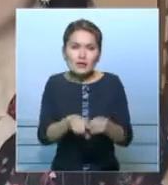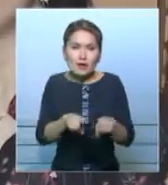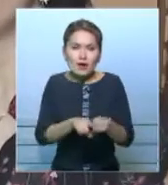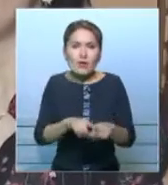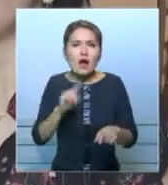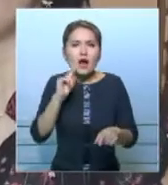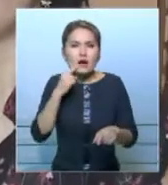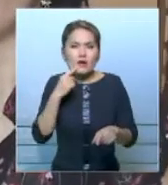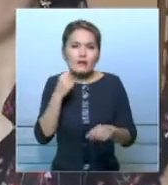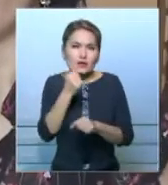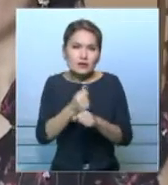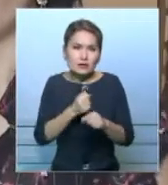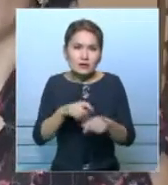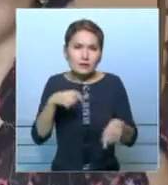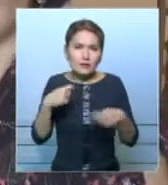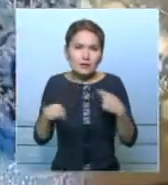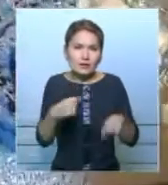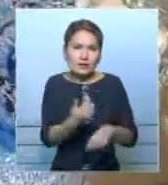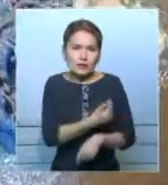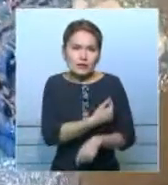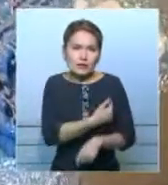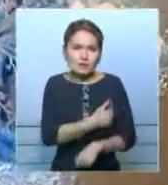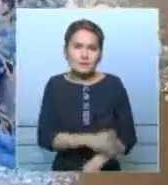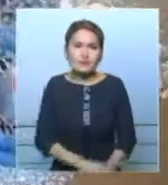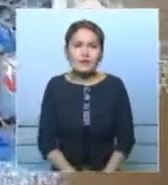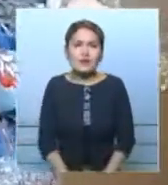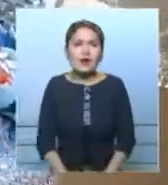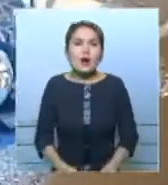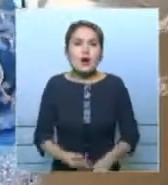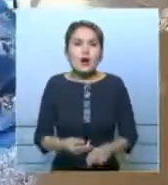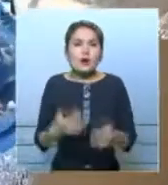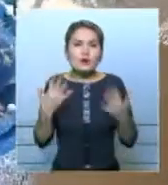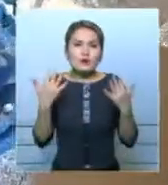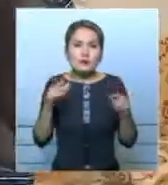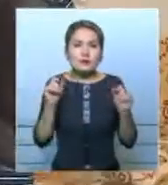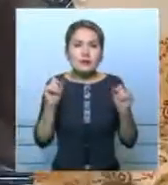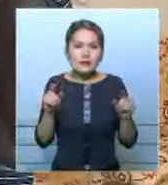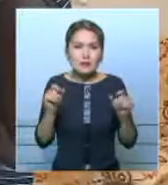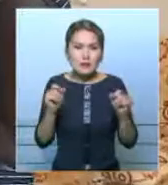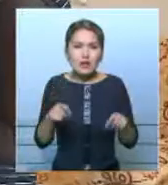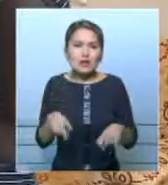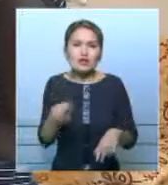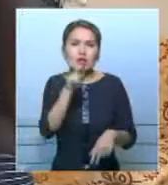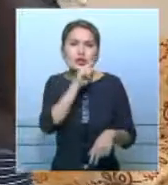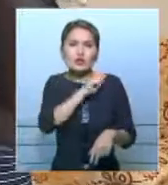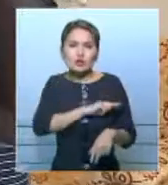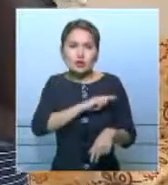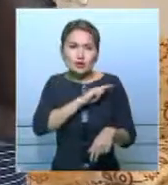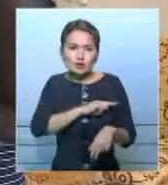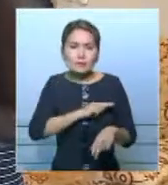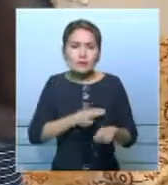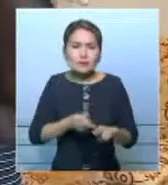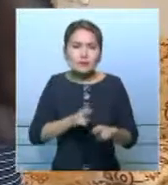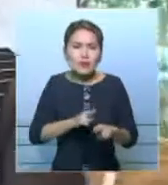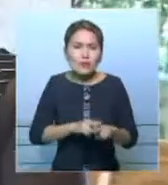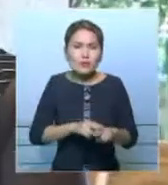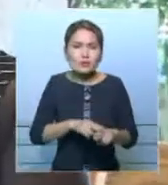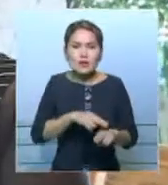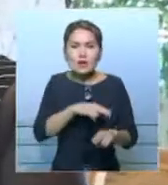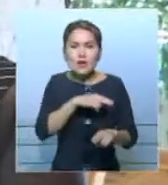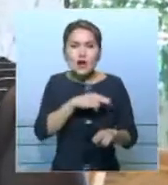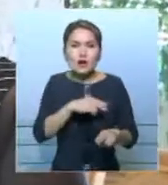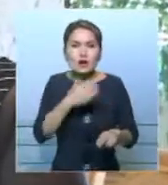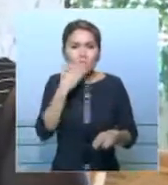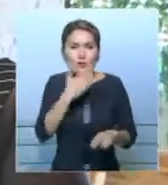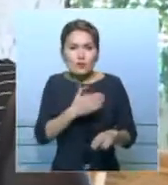кәсібіме табыс көзіне айналды. Он саусағынан өнер тамған кондитер жұмысына қажет материалды ғаламтор арқылы тапсырыс беріп